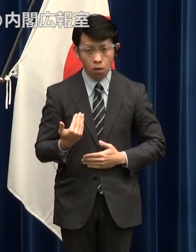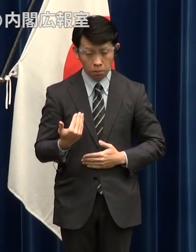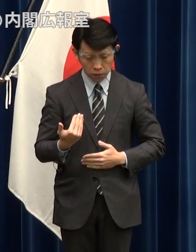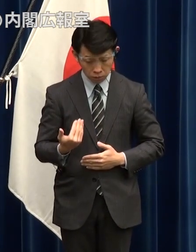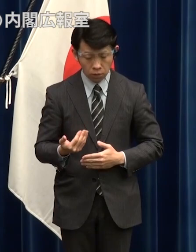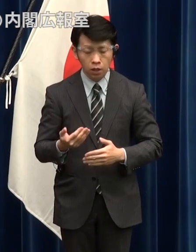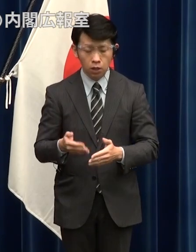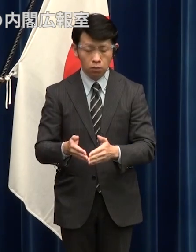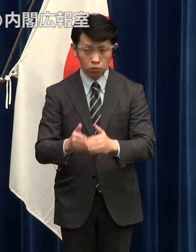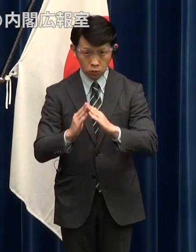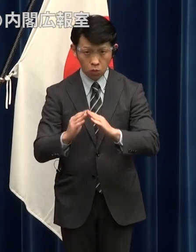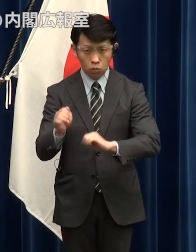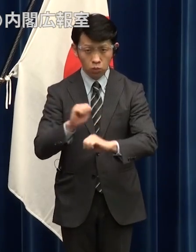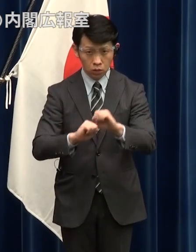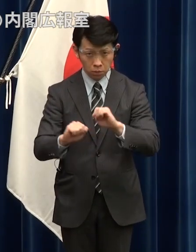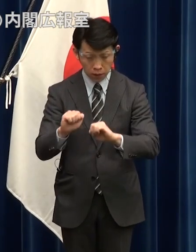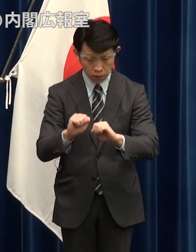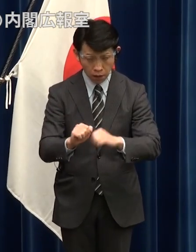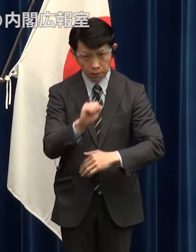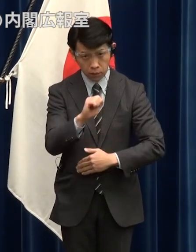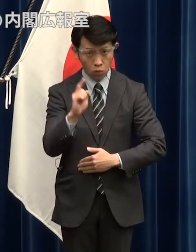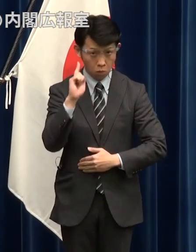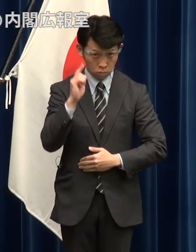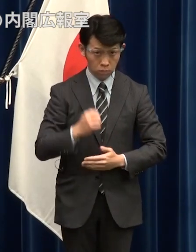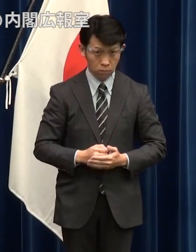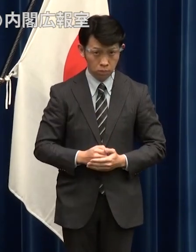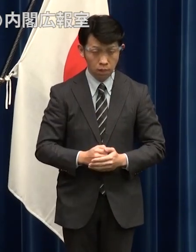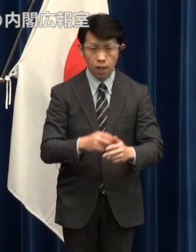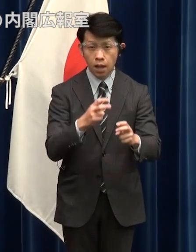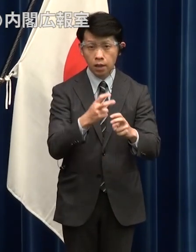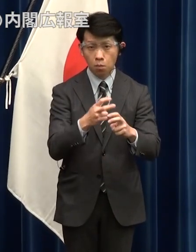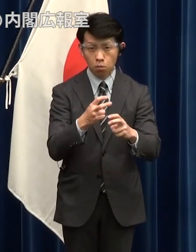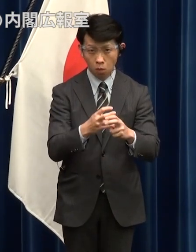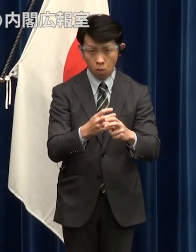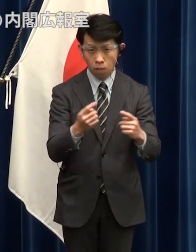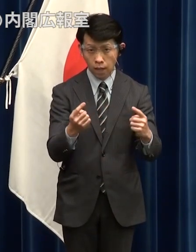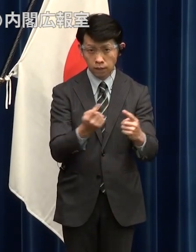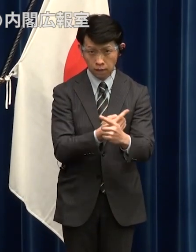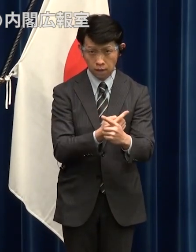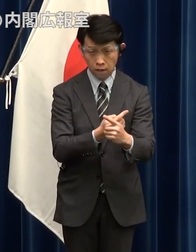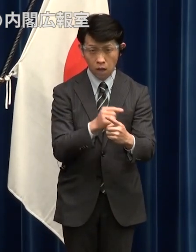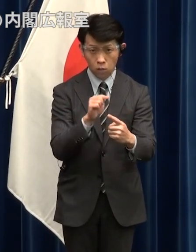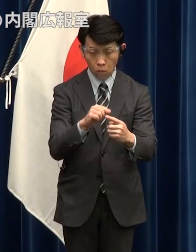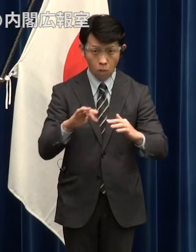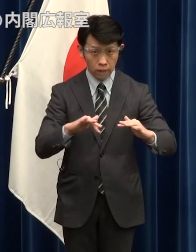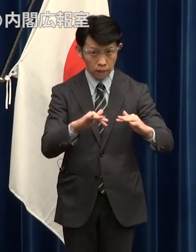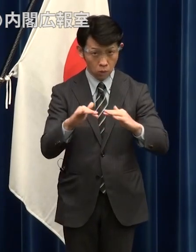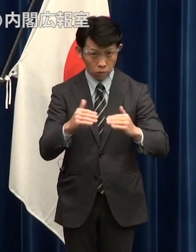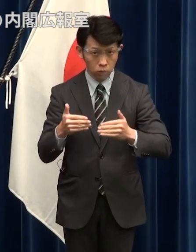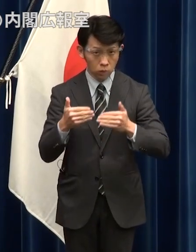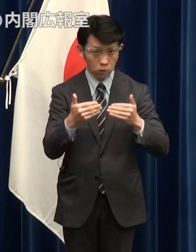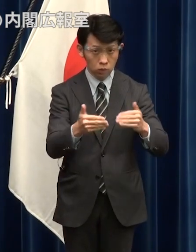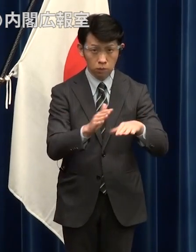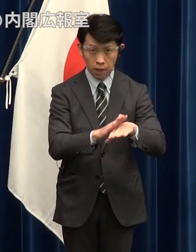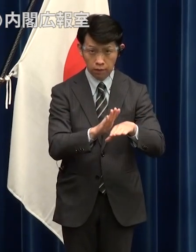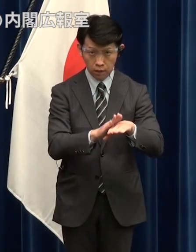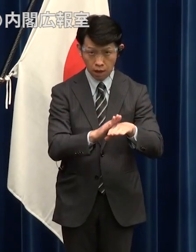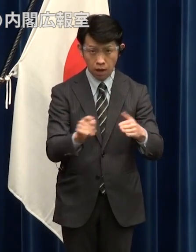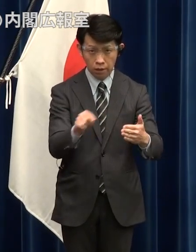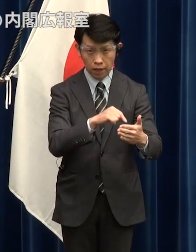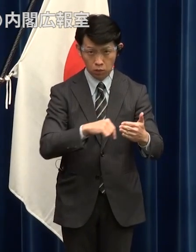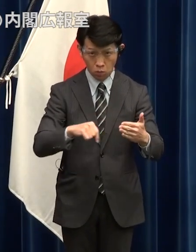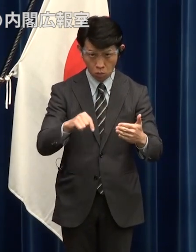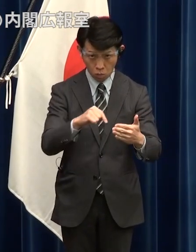思っています。憲法改正について議論の進め方あるいは内容